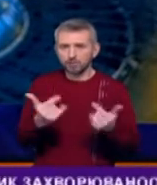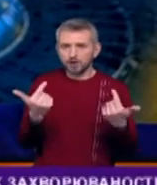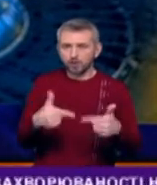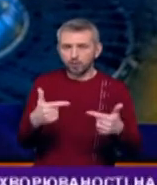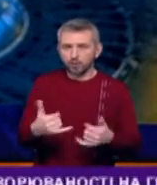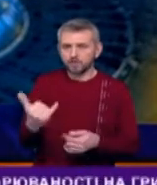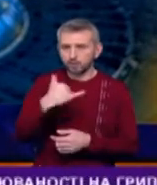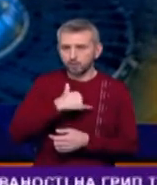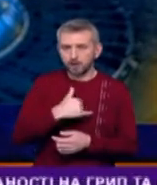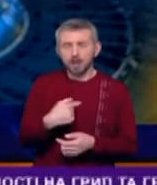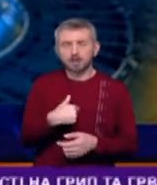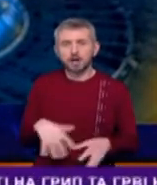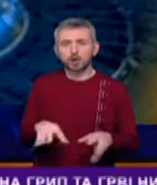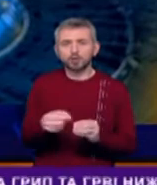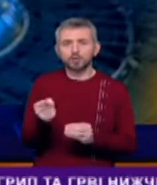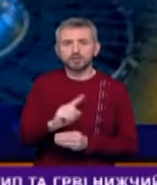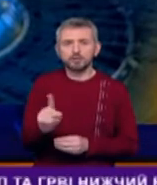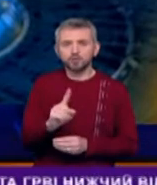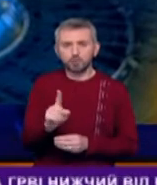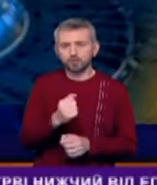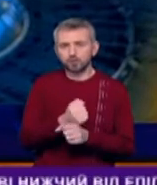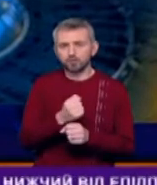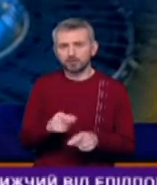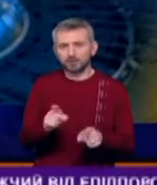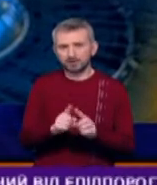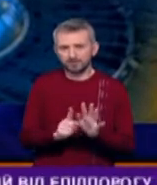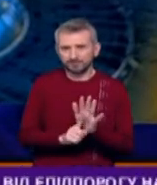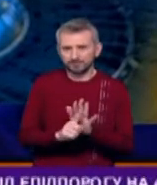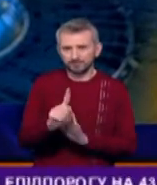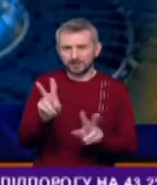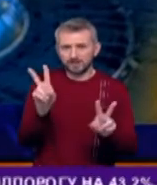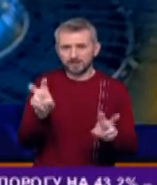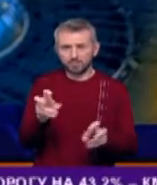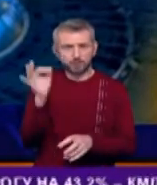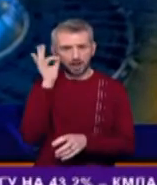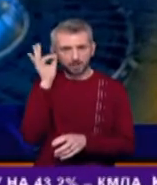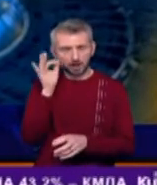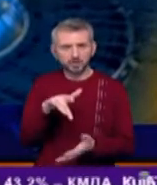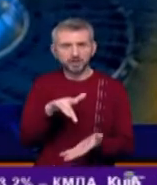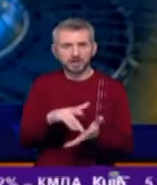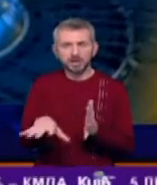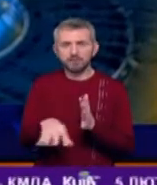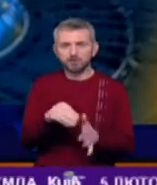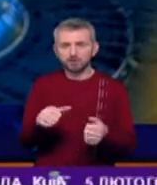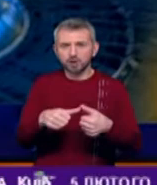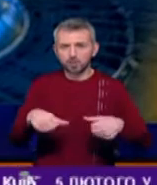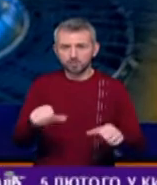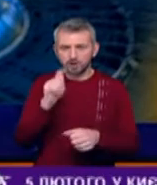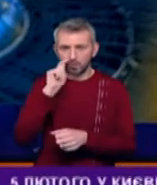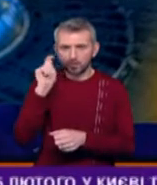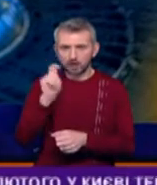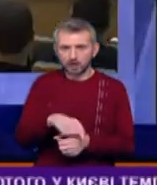нас прийшли, а я разом з тим, аби зробити таке введення вступ у тему, нагадаю, що Центральна виборча комісія